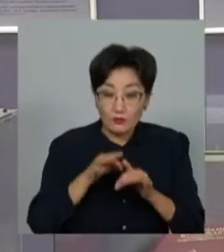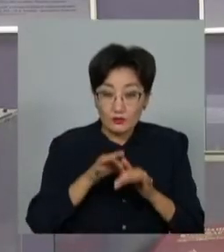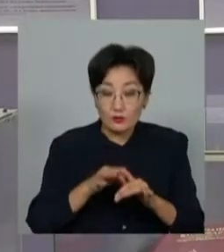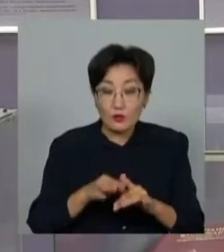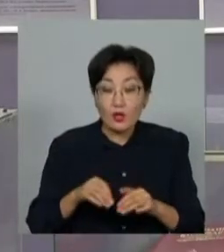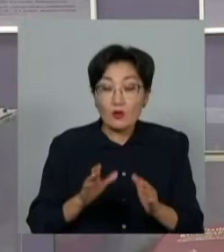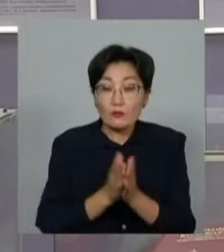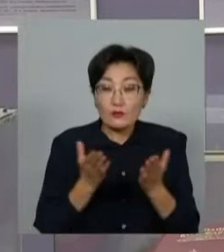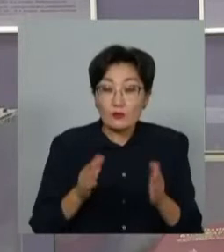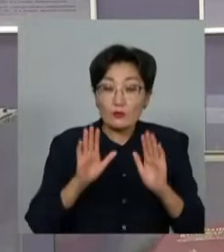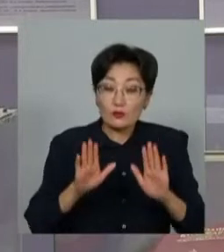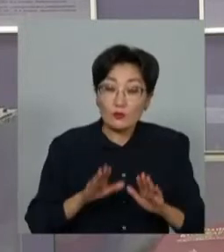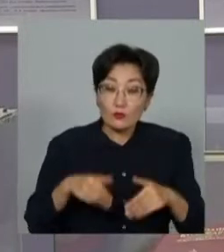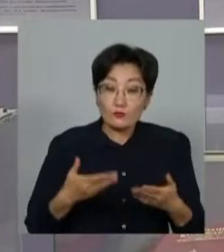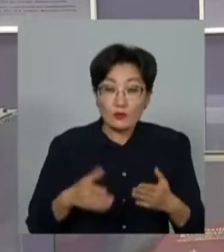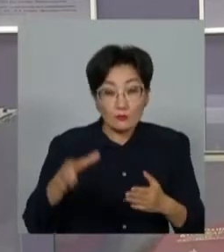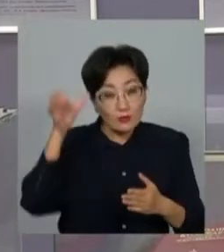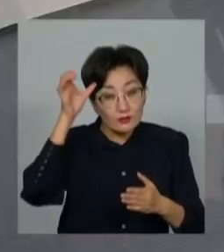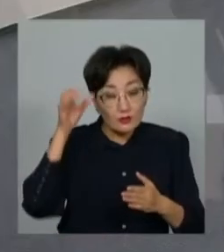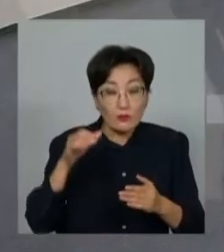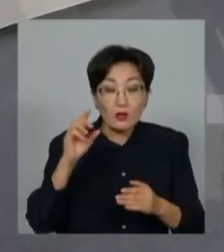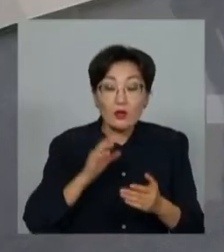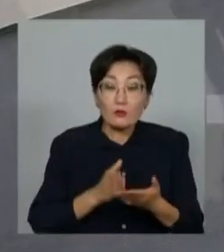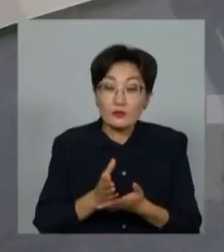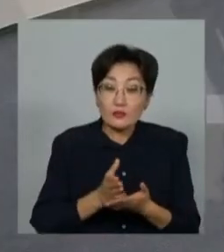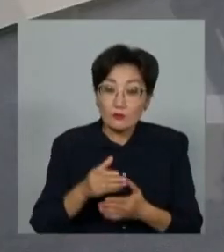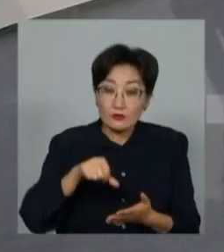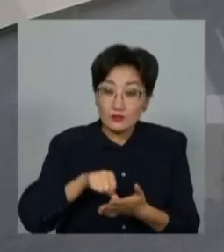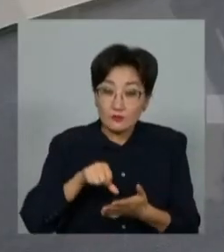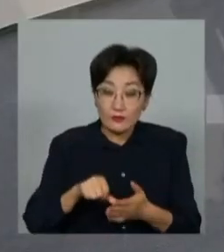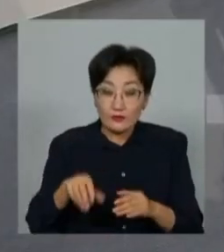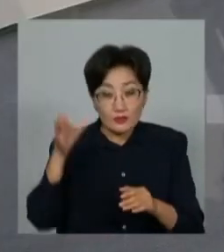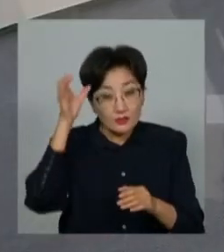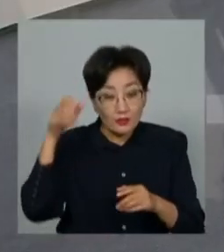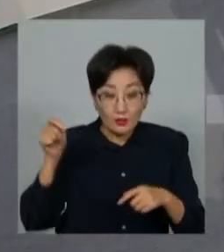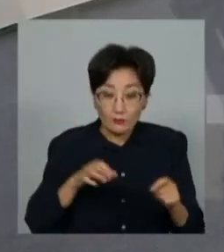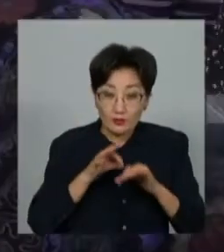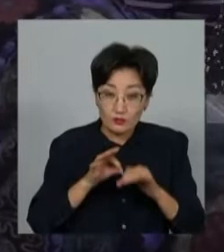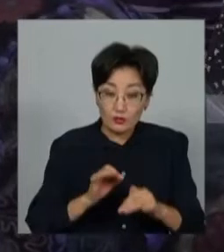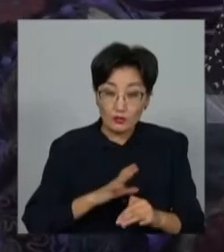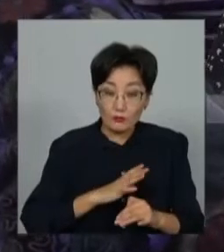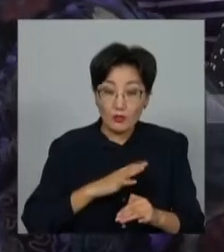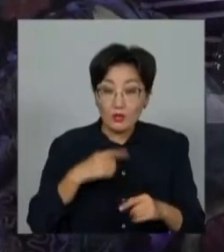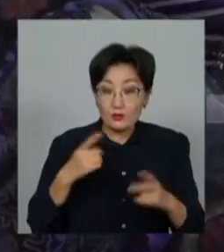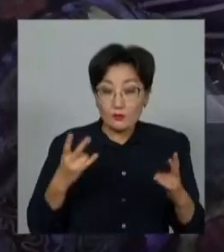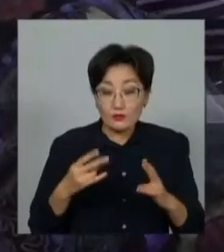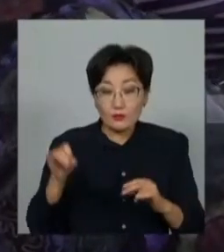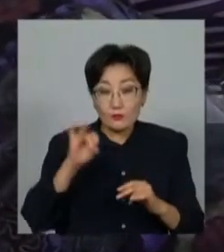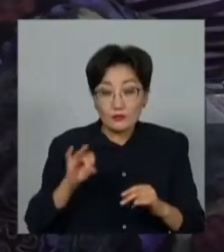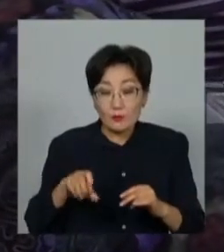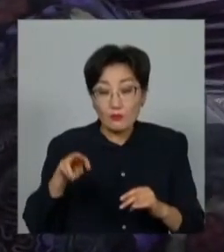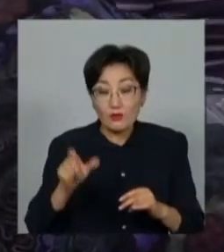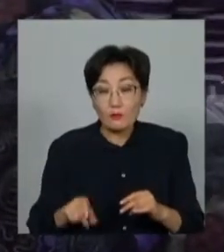оның еңбектерінің көрмесі ұсынылып, белгілі ғалымдар мен қоғам қайраткерлерінің қатысуымен ғылыми конференция ұйымдастырылды. Айта кетейік, тарихшы